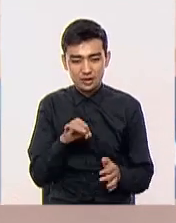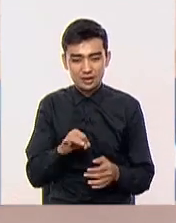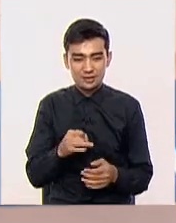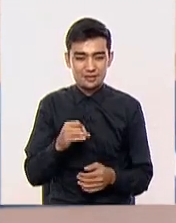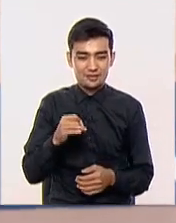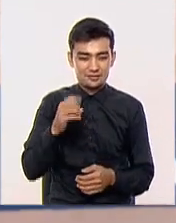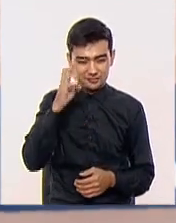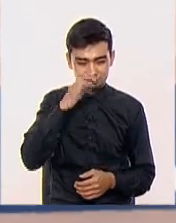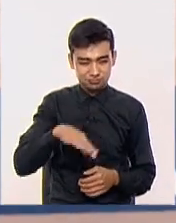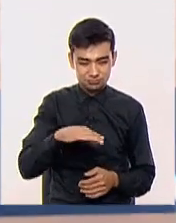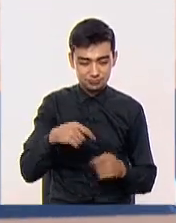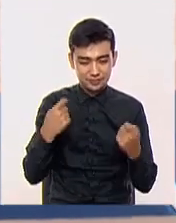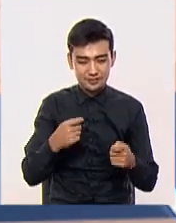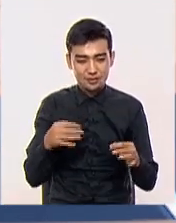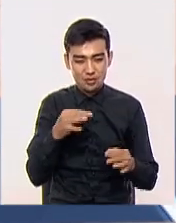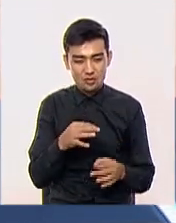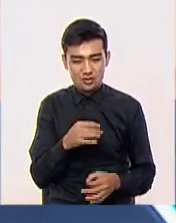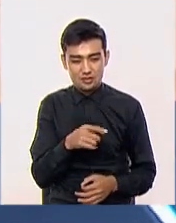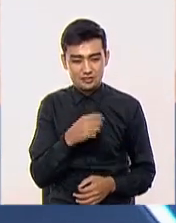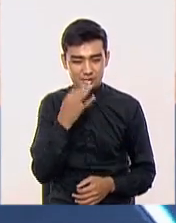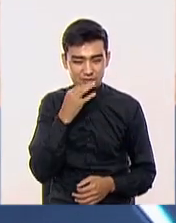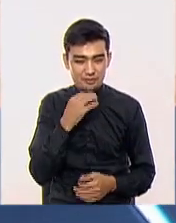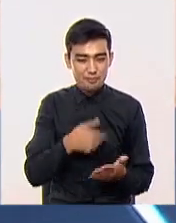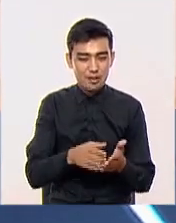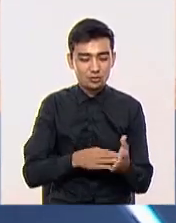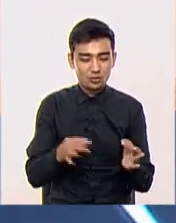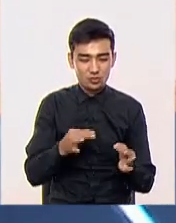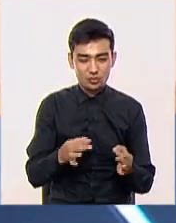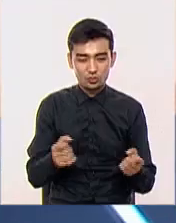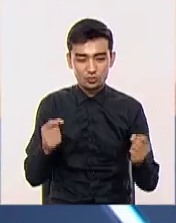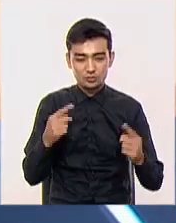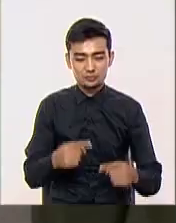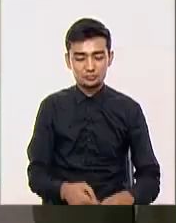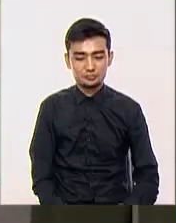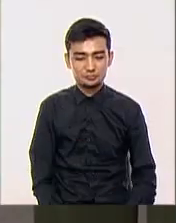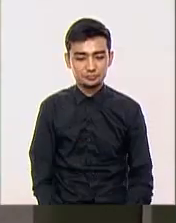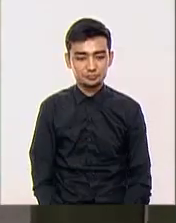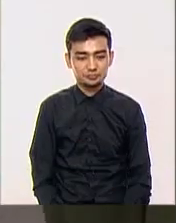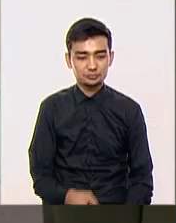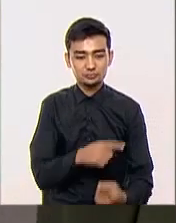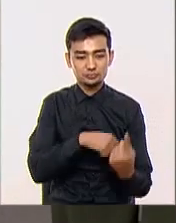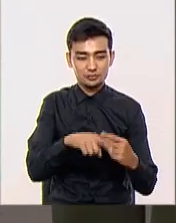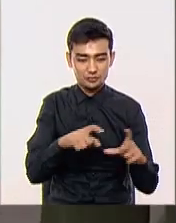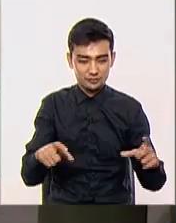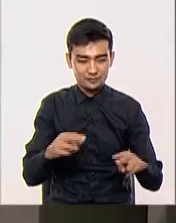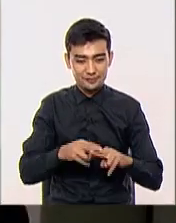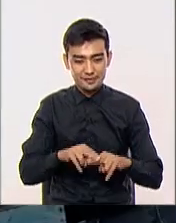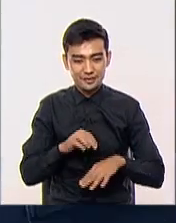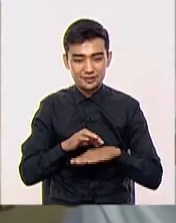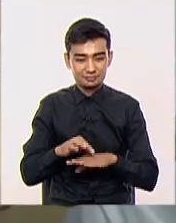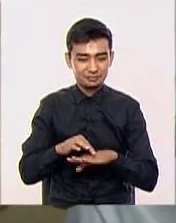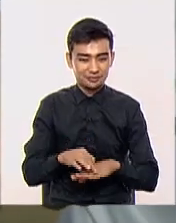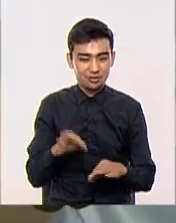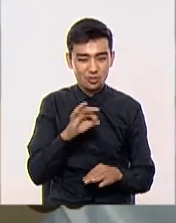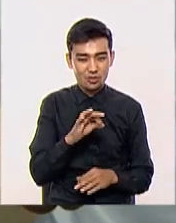скажется ли на стоимости подсолнечного масла разбиралась жанра суханова предприниматели занимающиеся поставкой семян